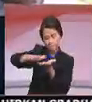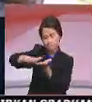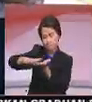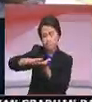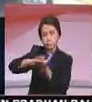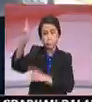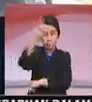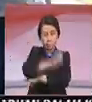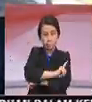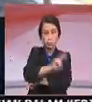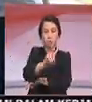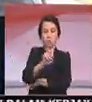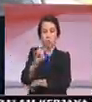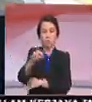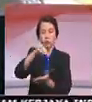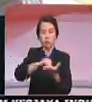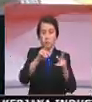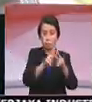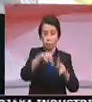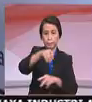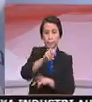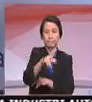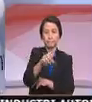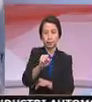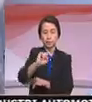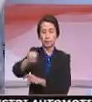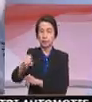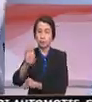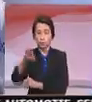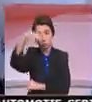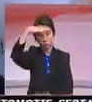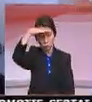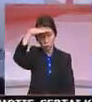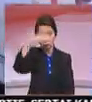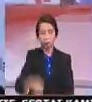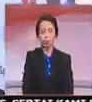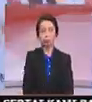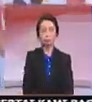peringkat kebangsaan 2020 di Kampung Pendas Baru, Johor Bahru, Johor.